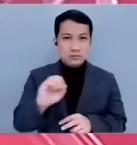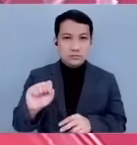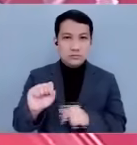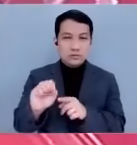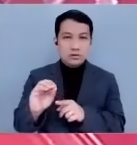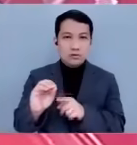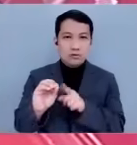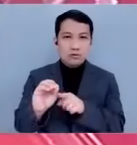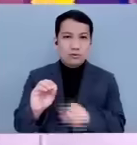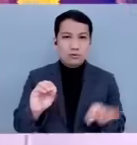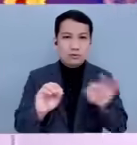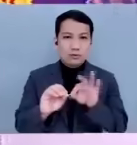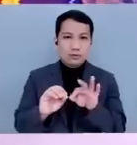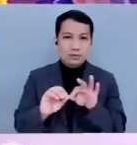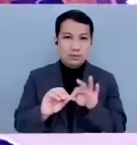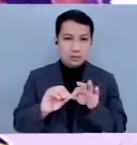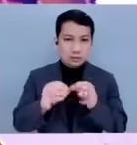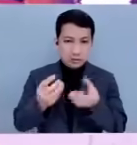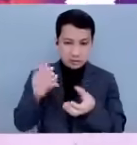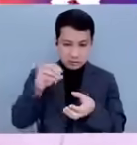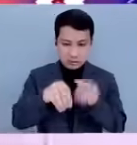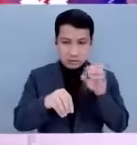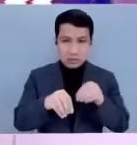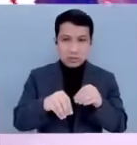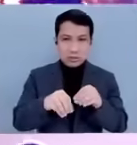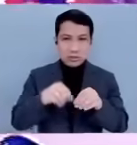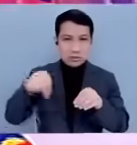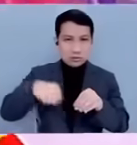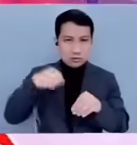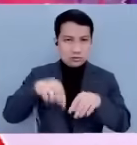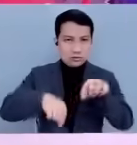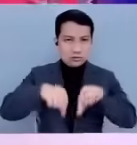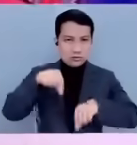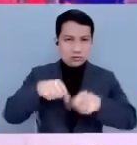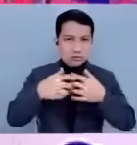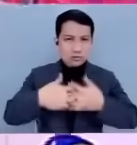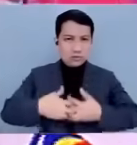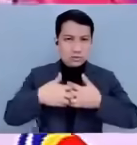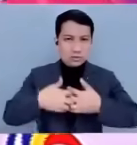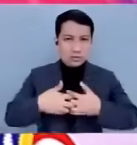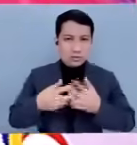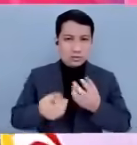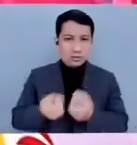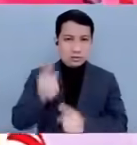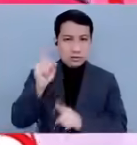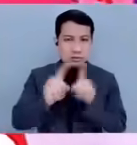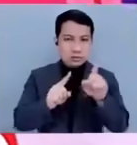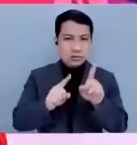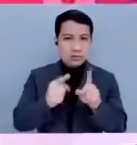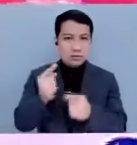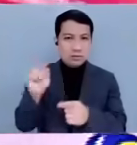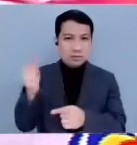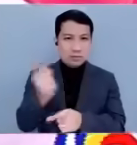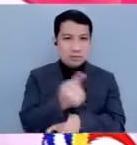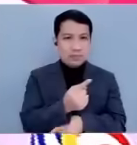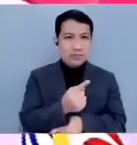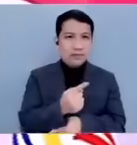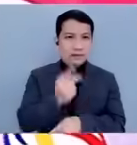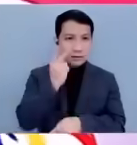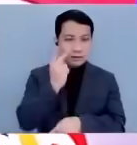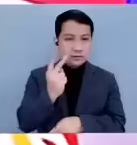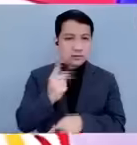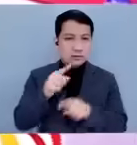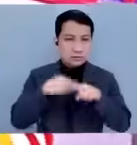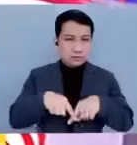bago ilagay sa loob ng draw machine. Halimbawa, ang mga bola na ito, isa-isa yan nilang tinitimbang para matiyak